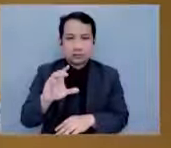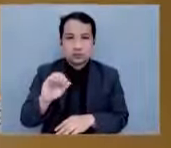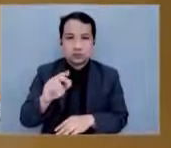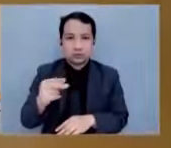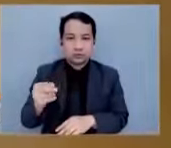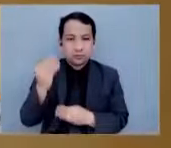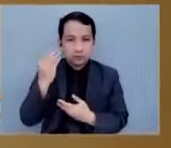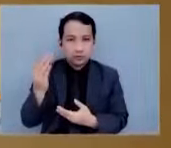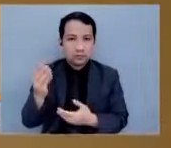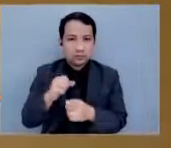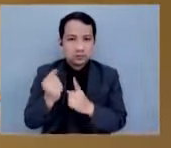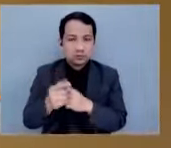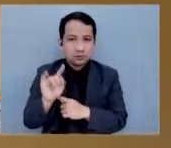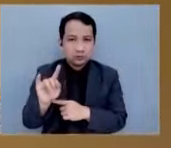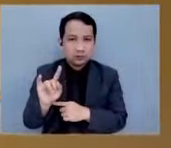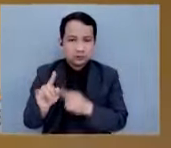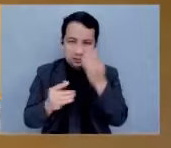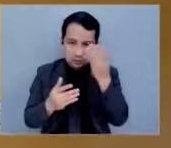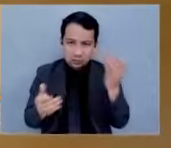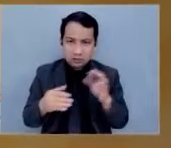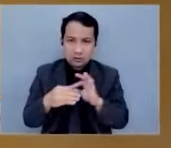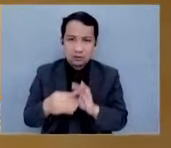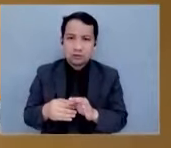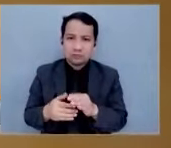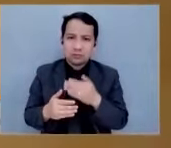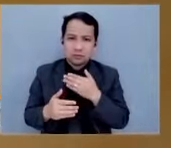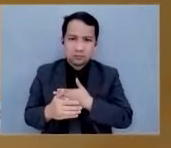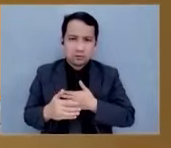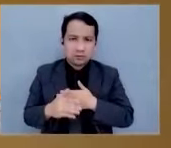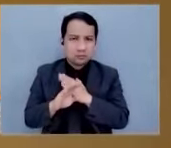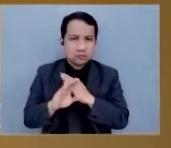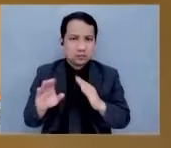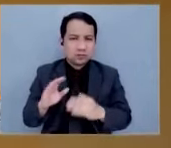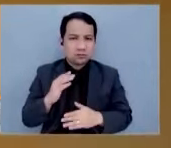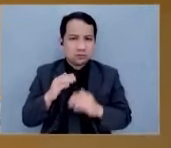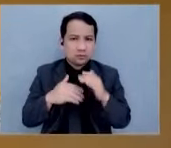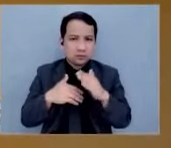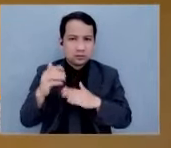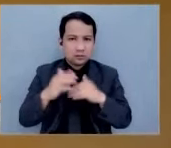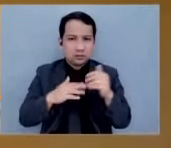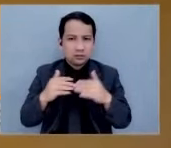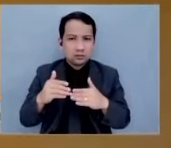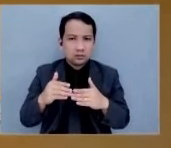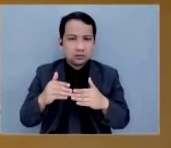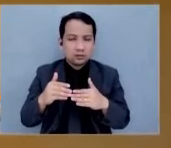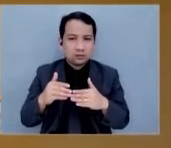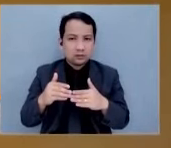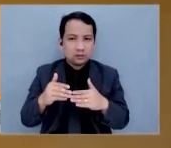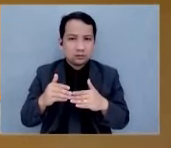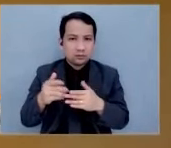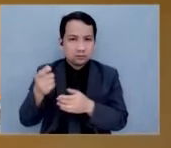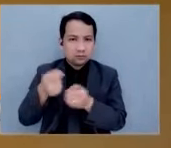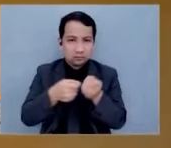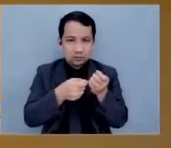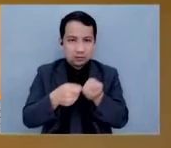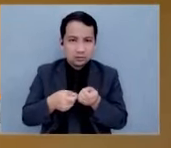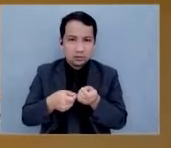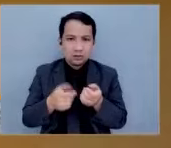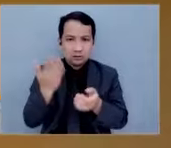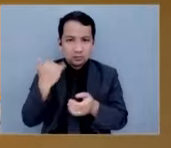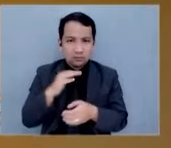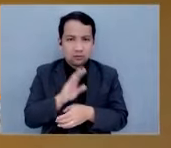social media, sinabi ni Leslie Go na hindi siya komportableng may ibang taong nahihila pababa para lang sa